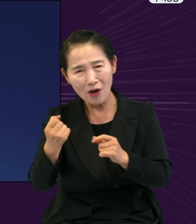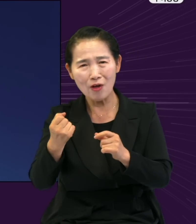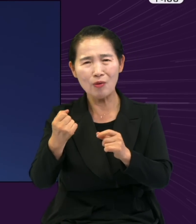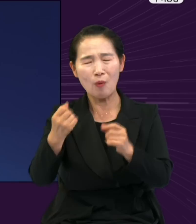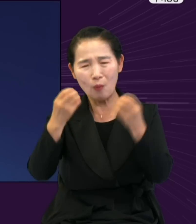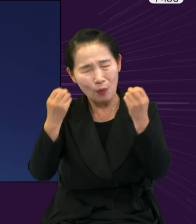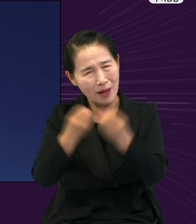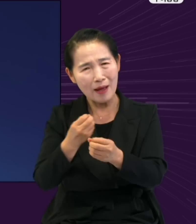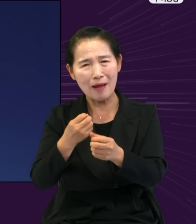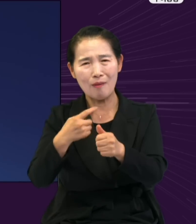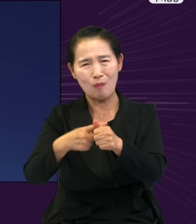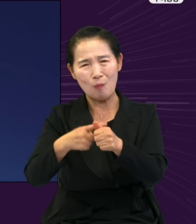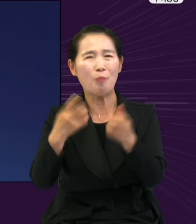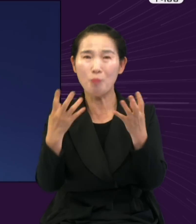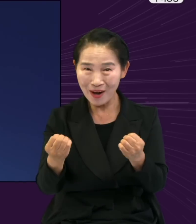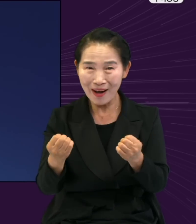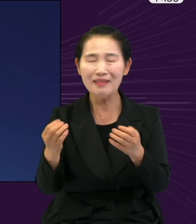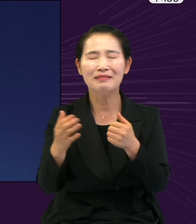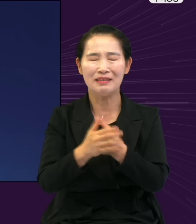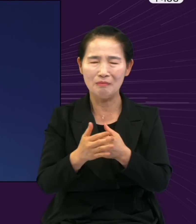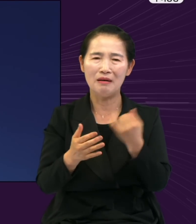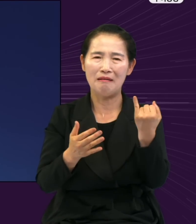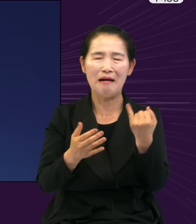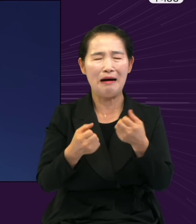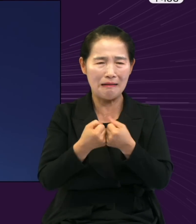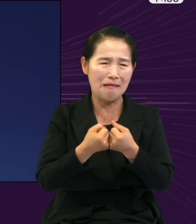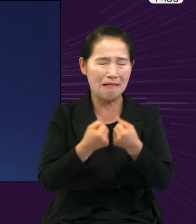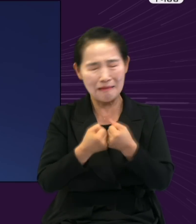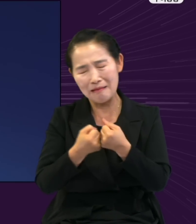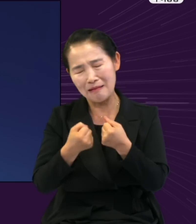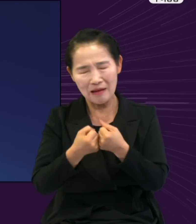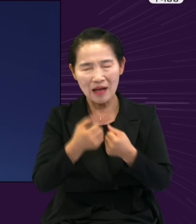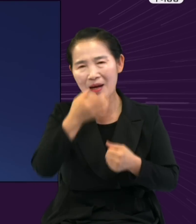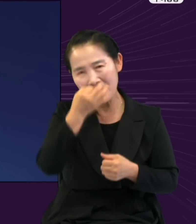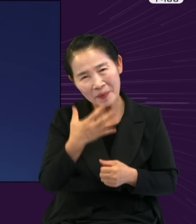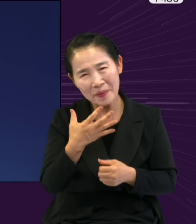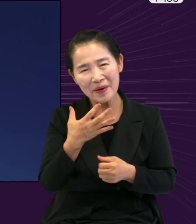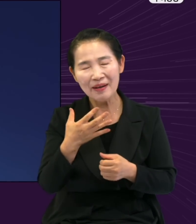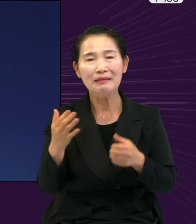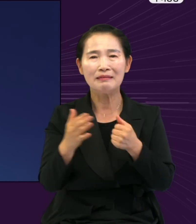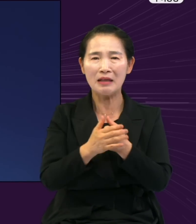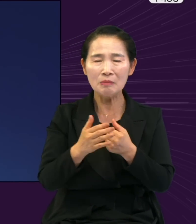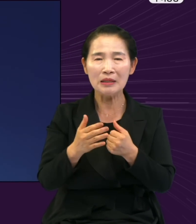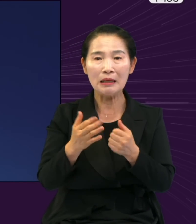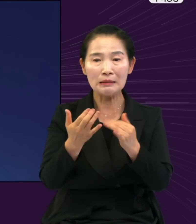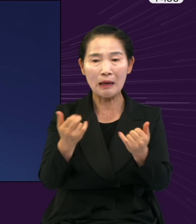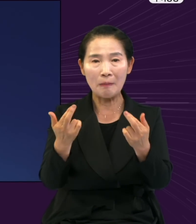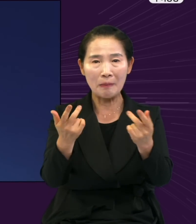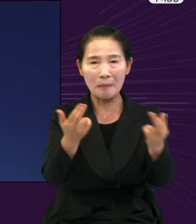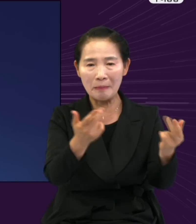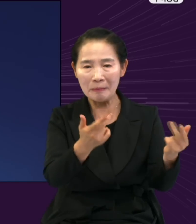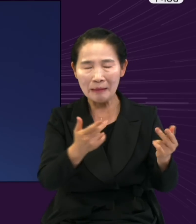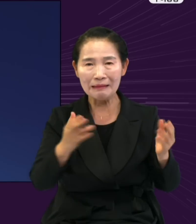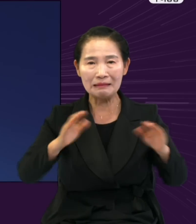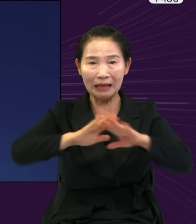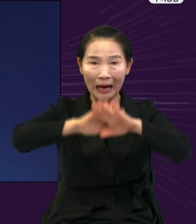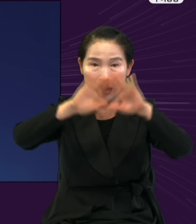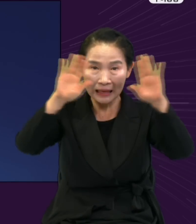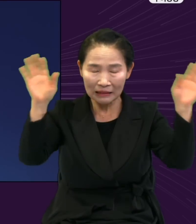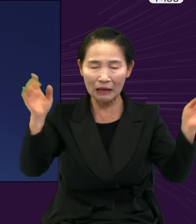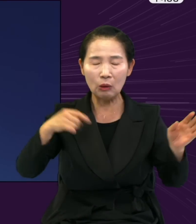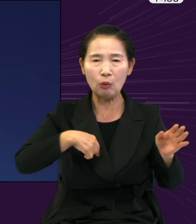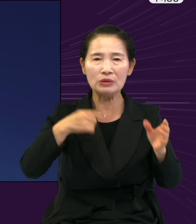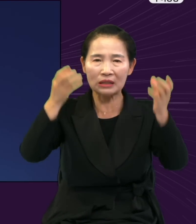것입니다. 그래서 아무도 없는 뜨거운 그 대낮에 물을 길러